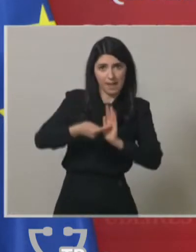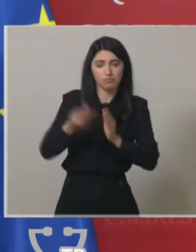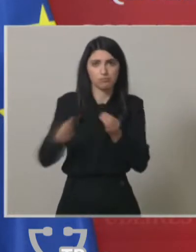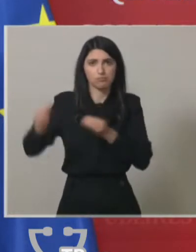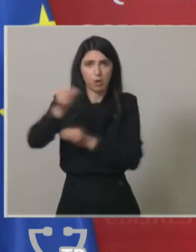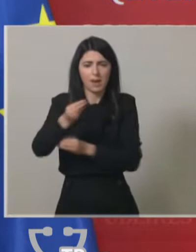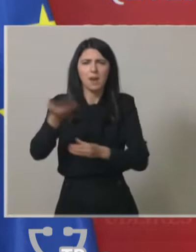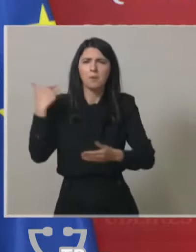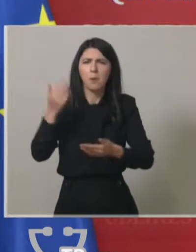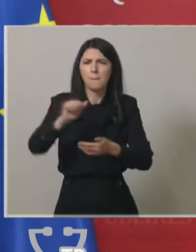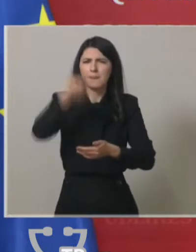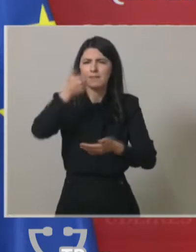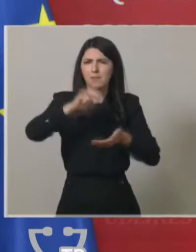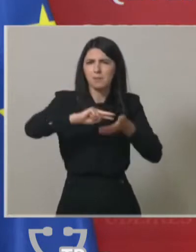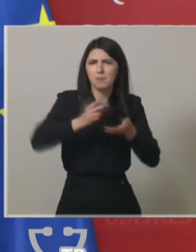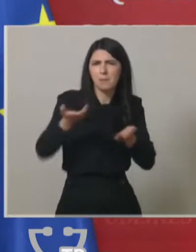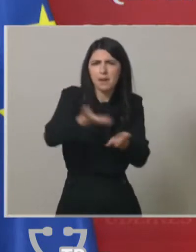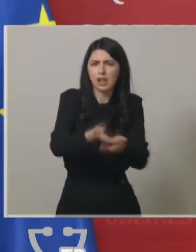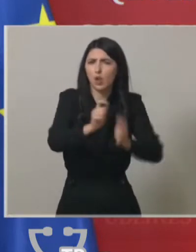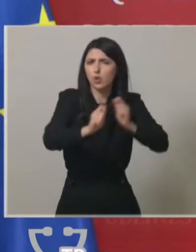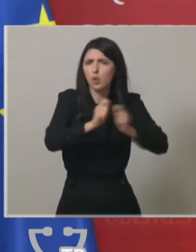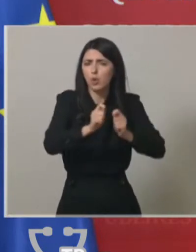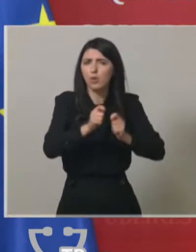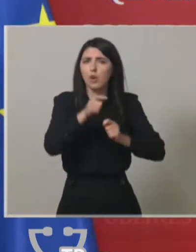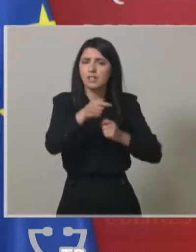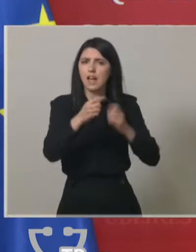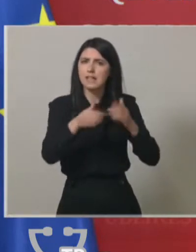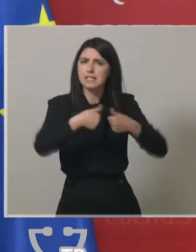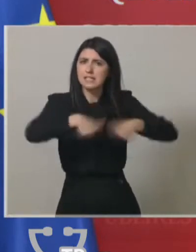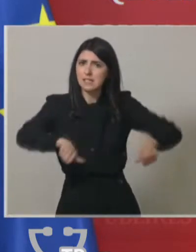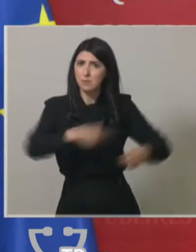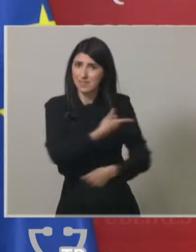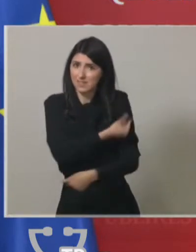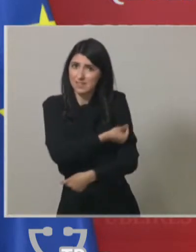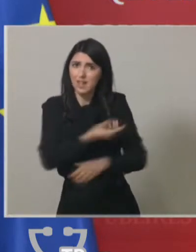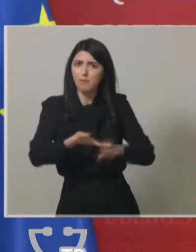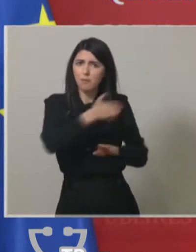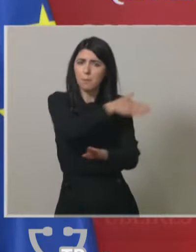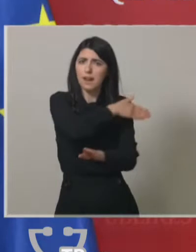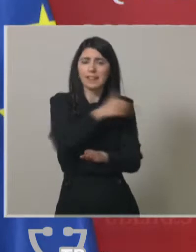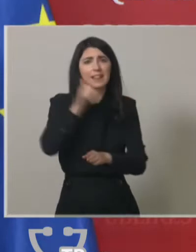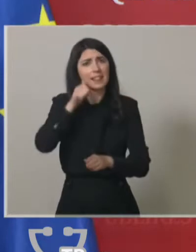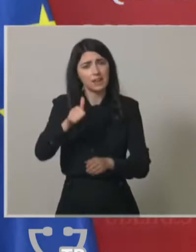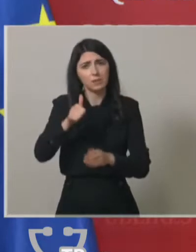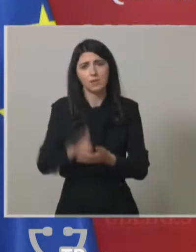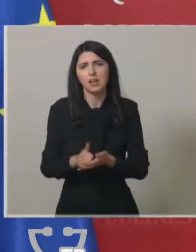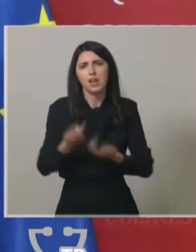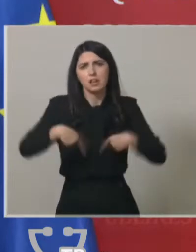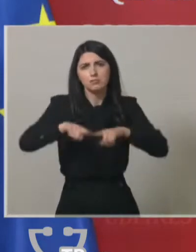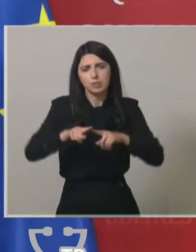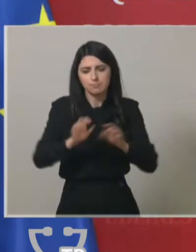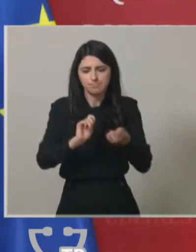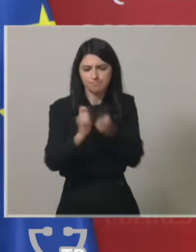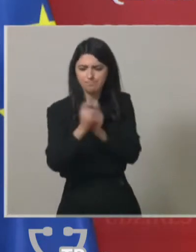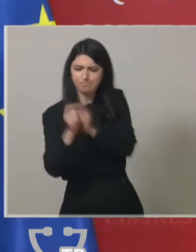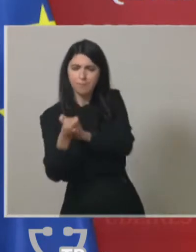според првичните предлог договори, ковак системот и така натаму, во изминатите денови го адаптиравме националниот